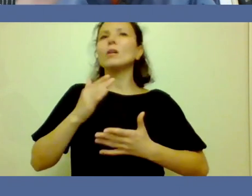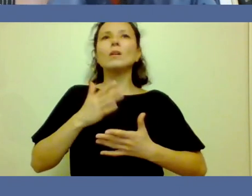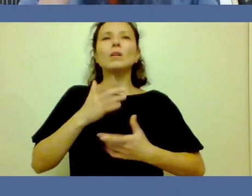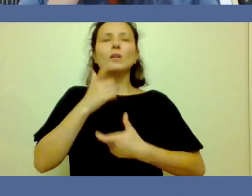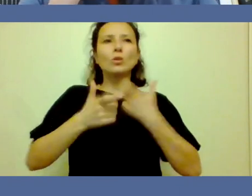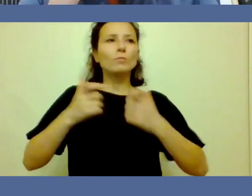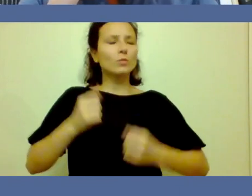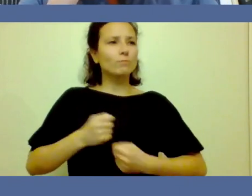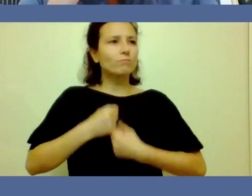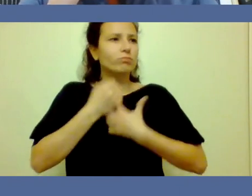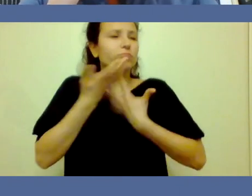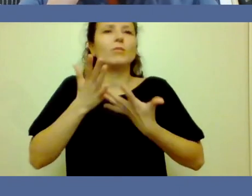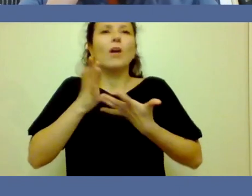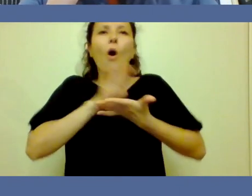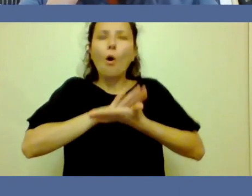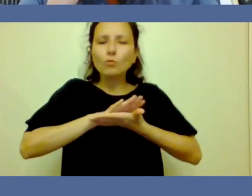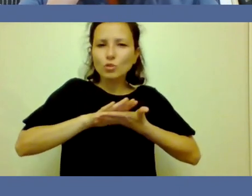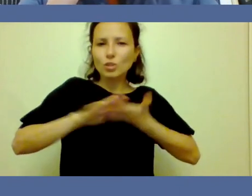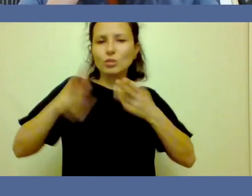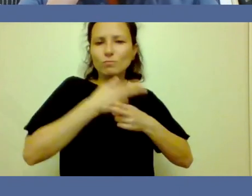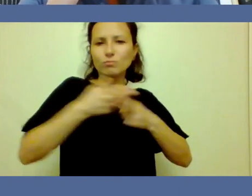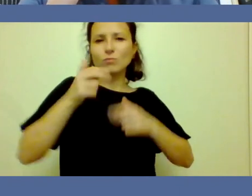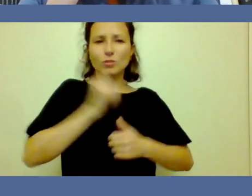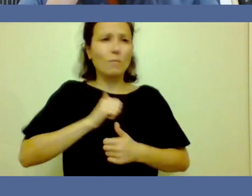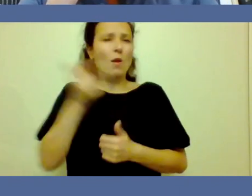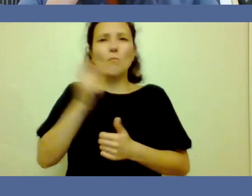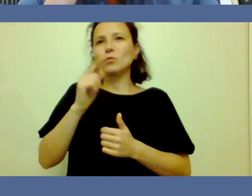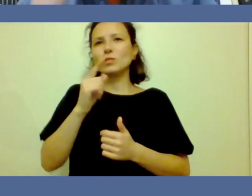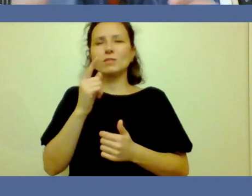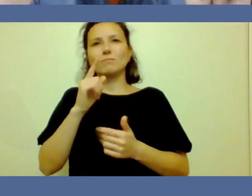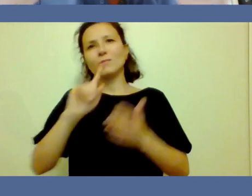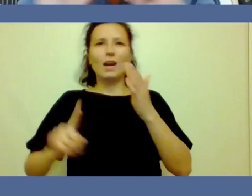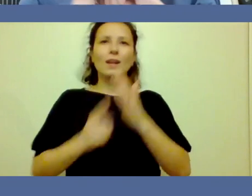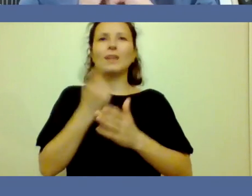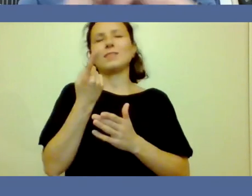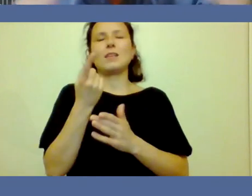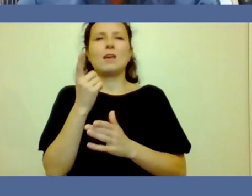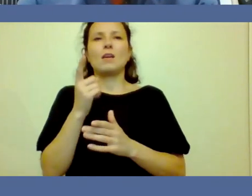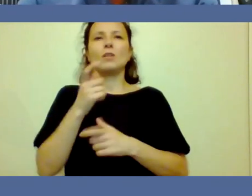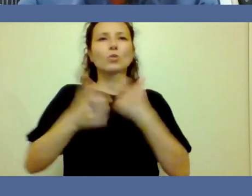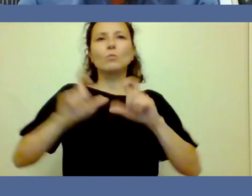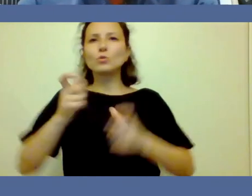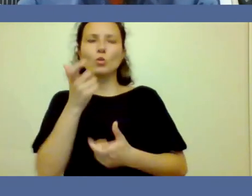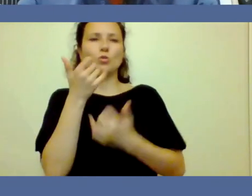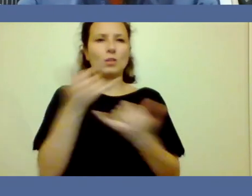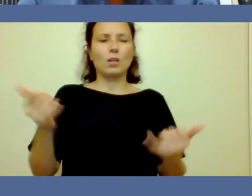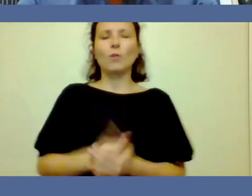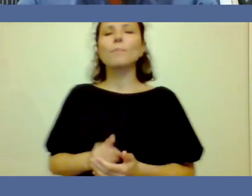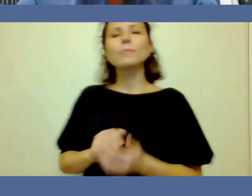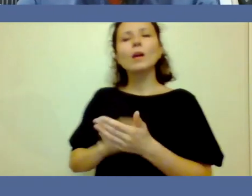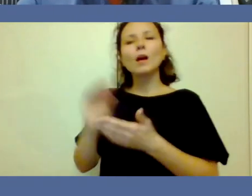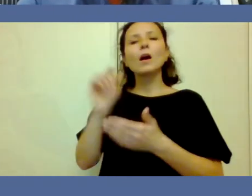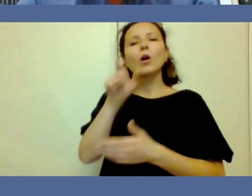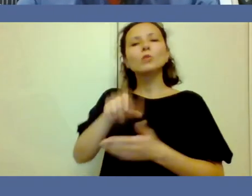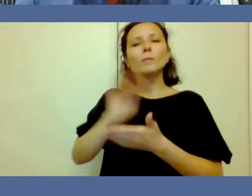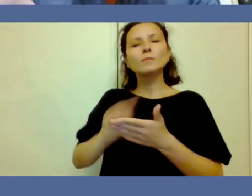sens, raz na jakiś czas musi zrobić coś innego. Tak uważam. Mhm. Pisarz też musi mieć